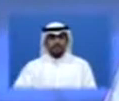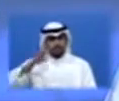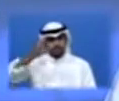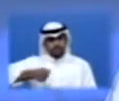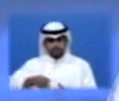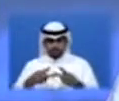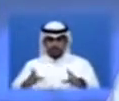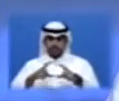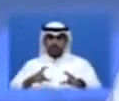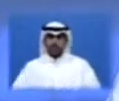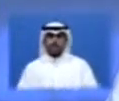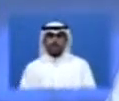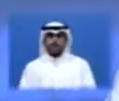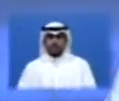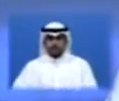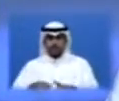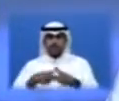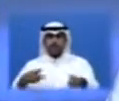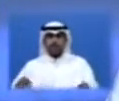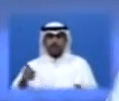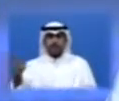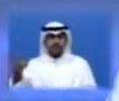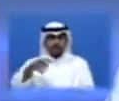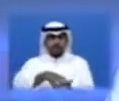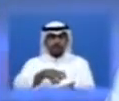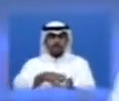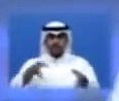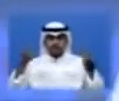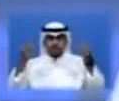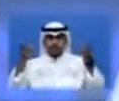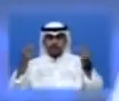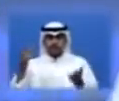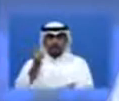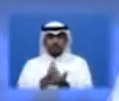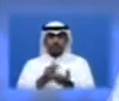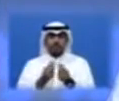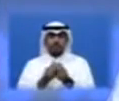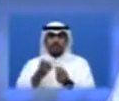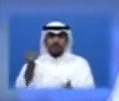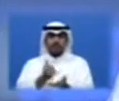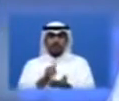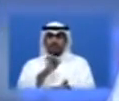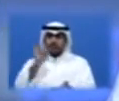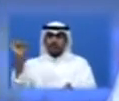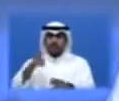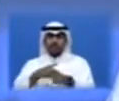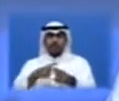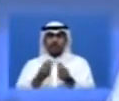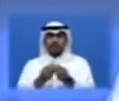أهلا بكم مجددا. افتتح المركز العلمي التابع للمؤسسة الكويتية للتقدم العلمي